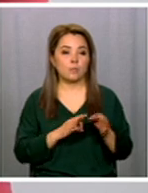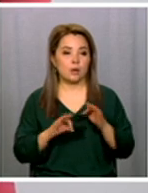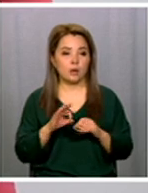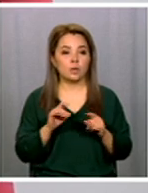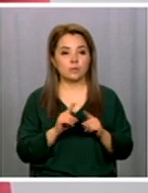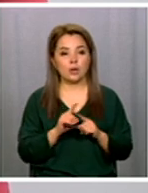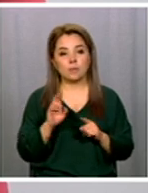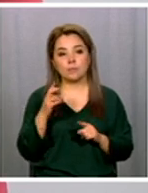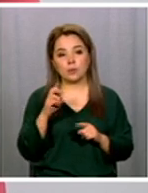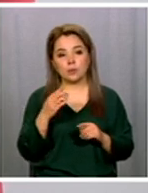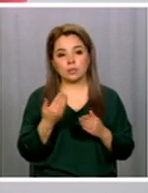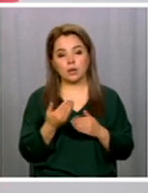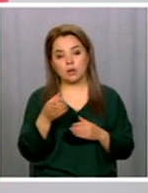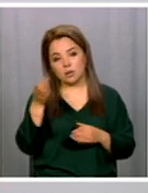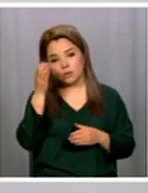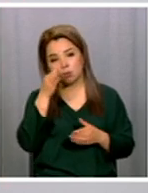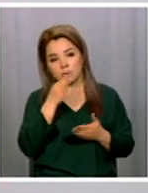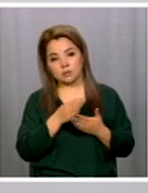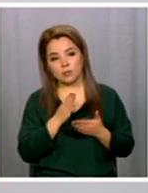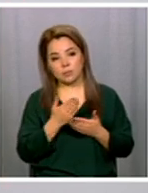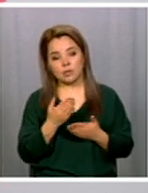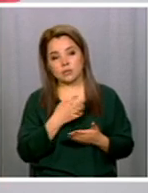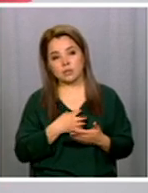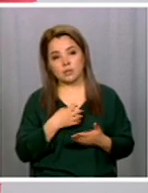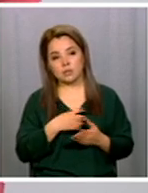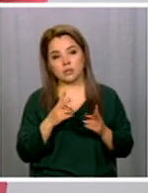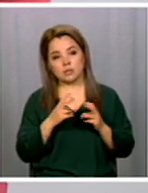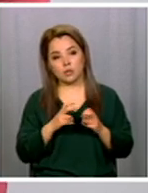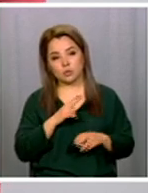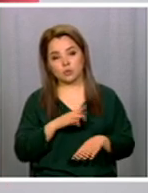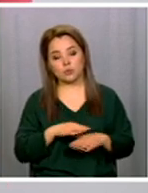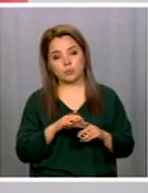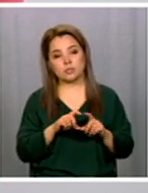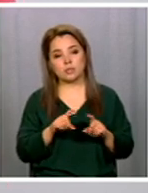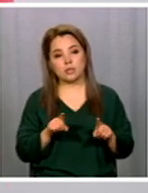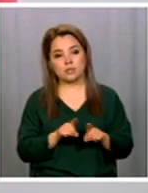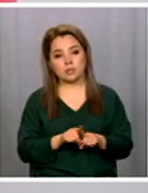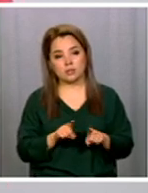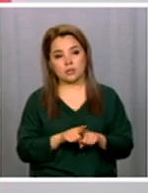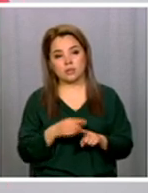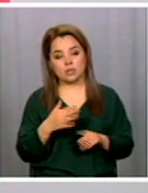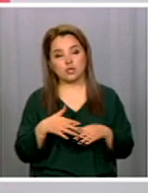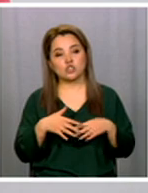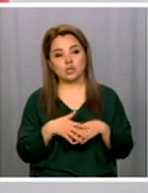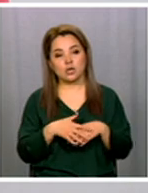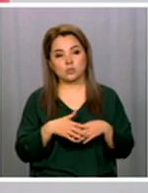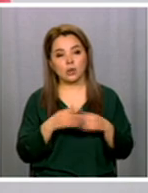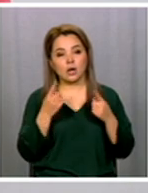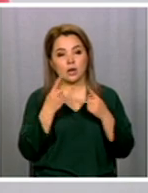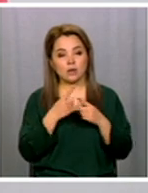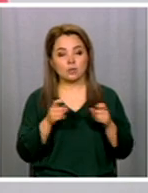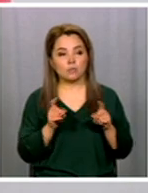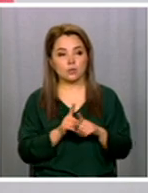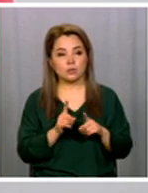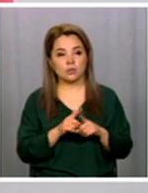Молекулалық биология ғылымының негізгі зерттеу нысандары жасушаның